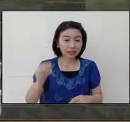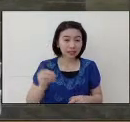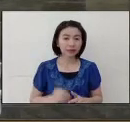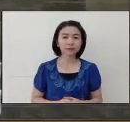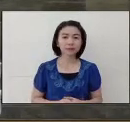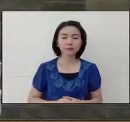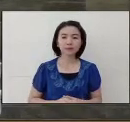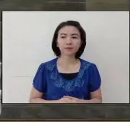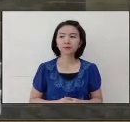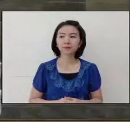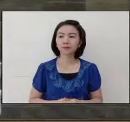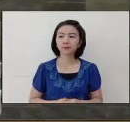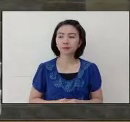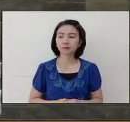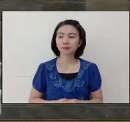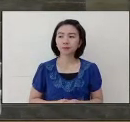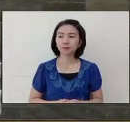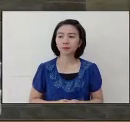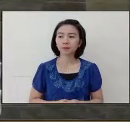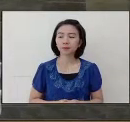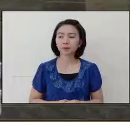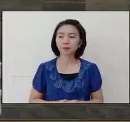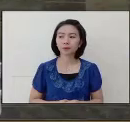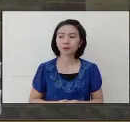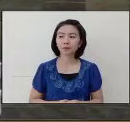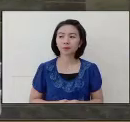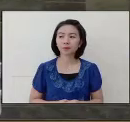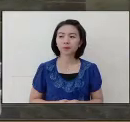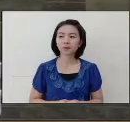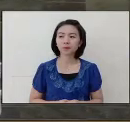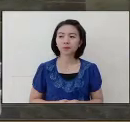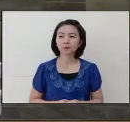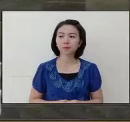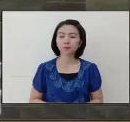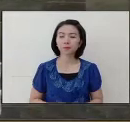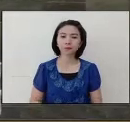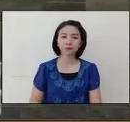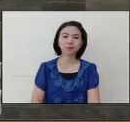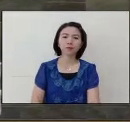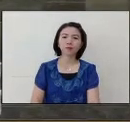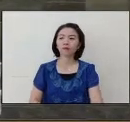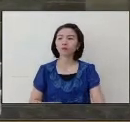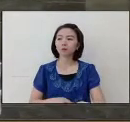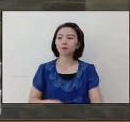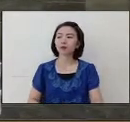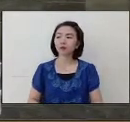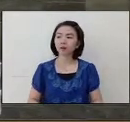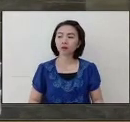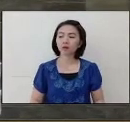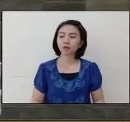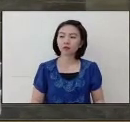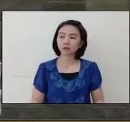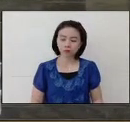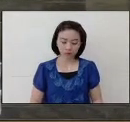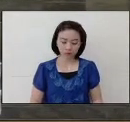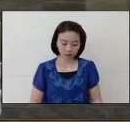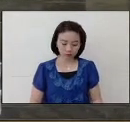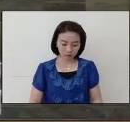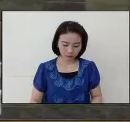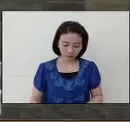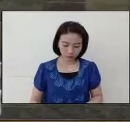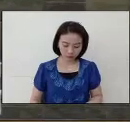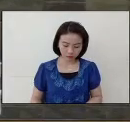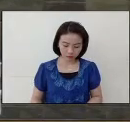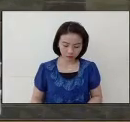natanggap nyo. Maliban na lamang, pag nagbuklat uli kayo ng inyong Facebook at makikita nyo naman agad dyan yung mga problema